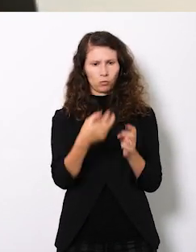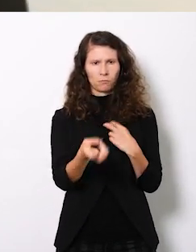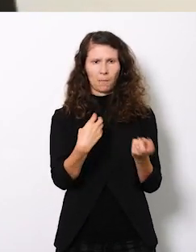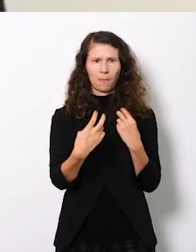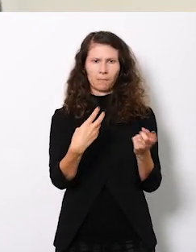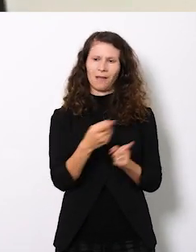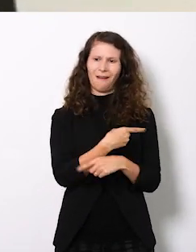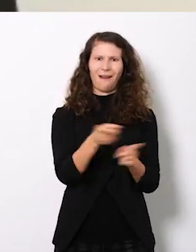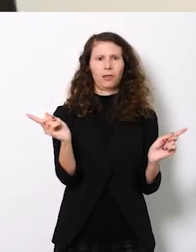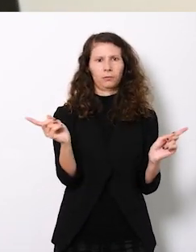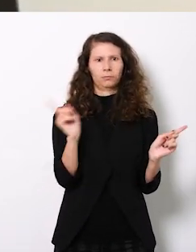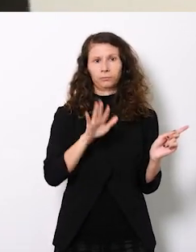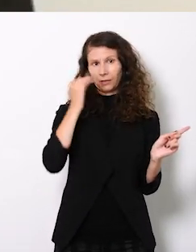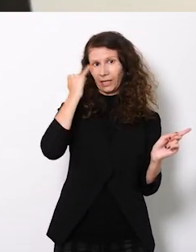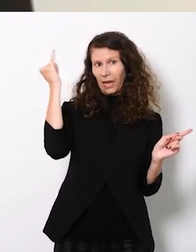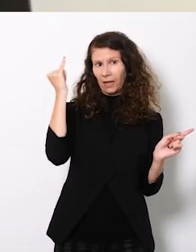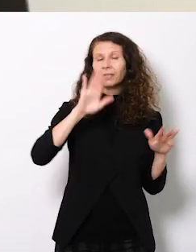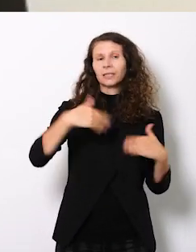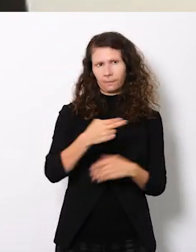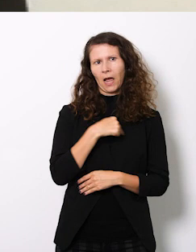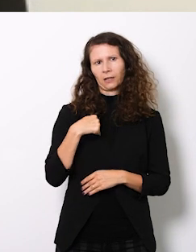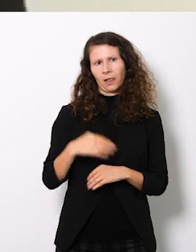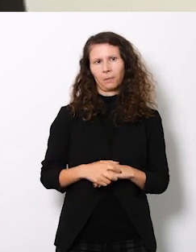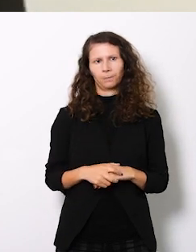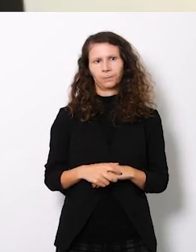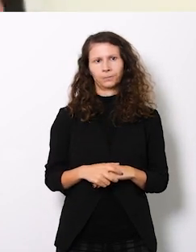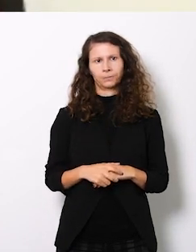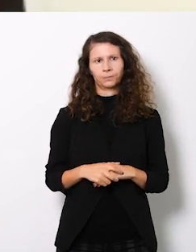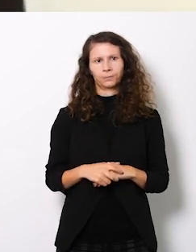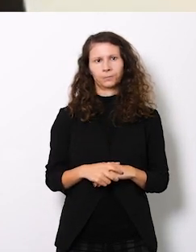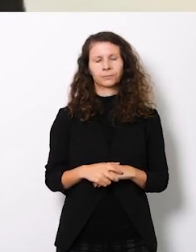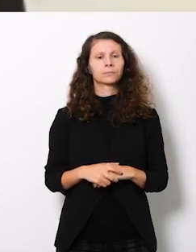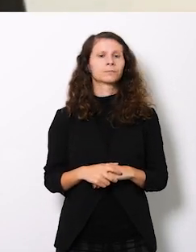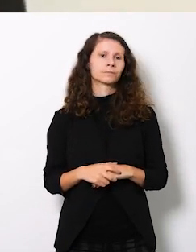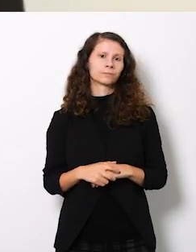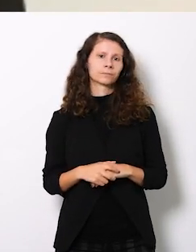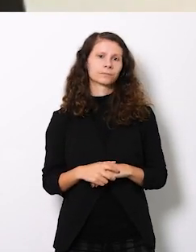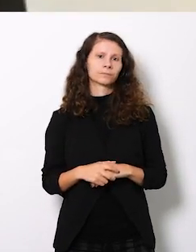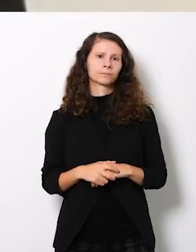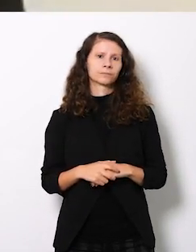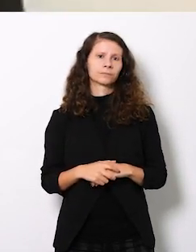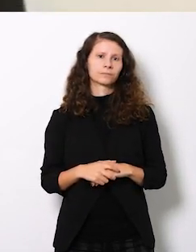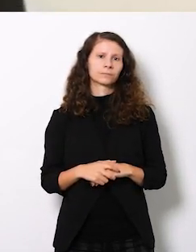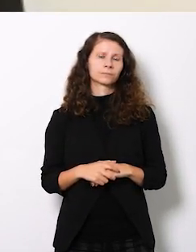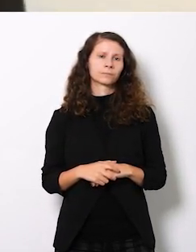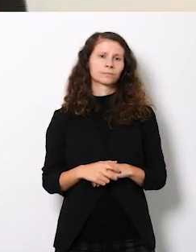einzubeziehen, die hat eben einen Nachteil, dass nämlich die Problematik der